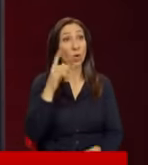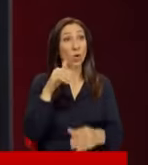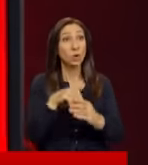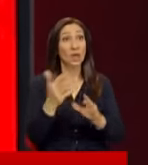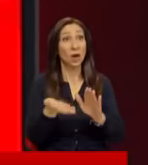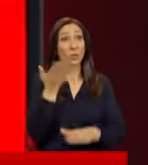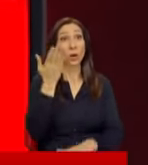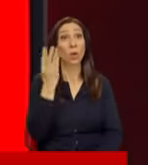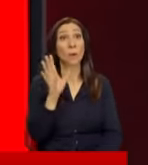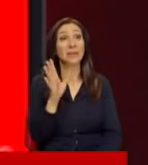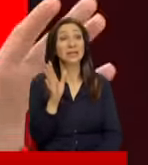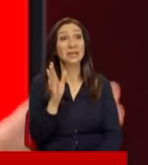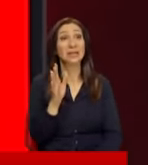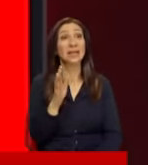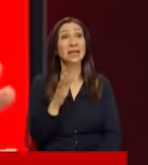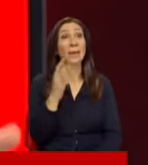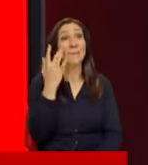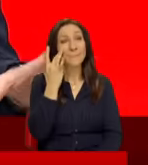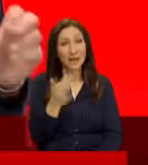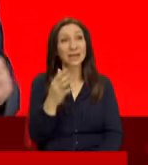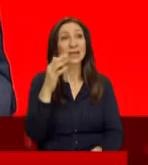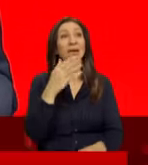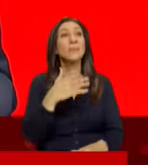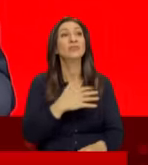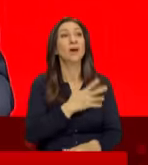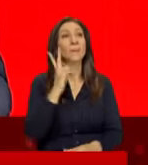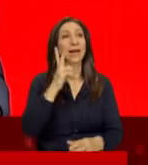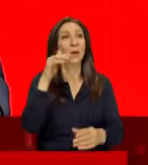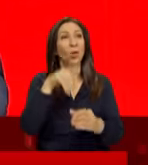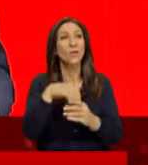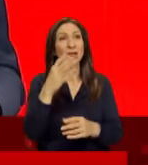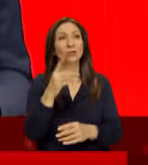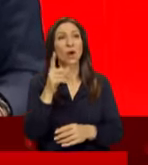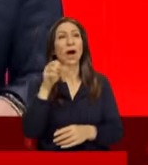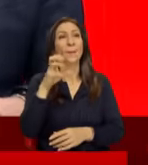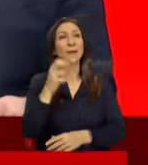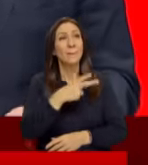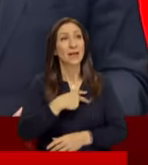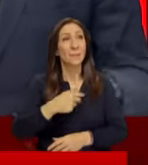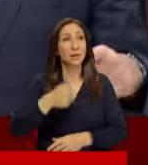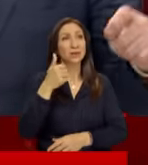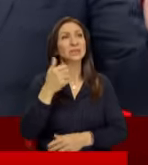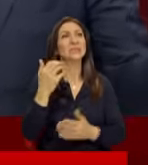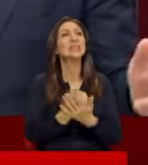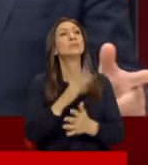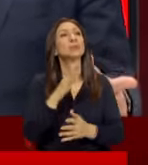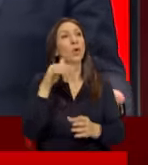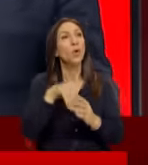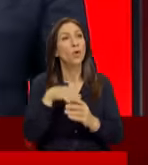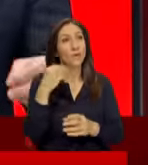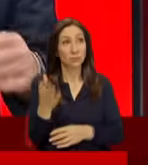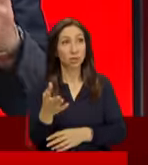daha yüksek çıkabilirdi. Belli ki CHP seçmeninin bir kısmı ya şu AK Partili belediye başkanı seçilmesin diye oy